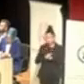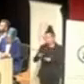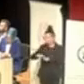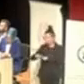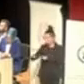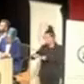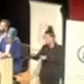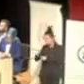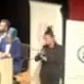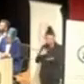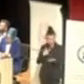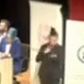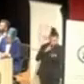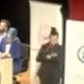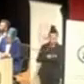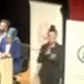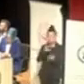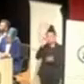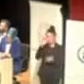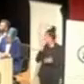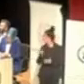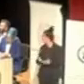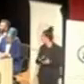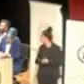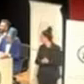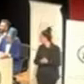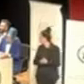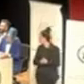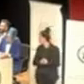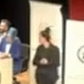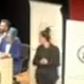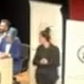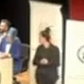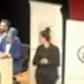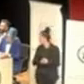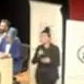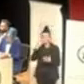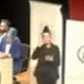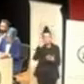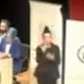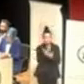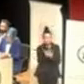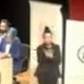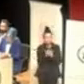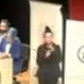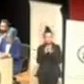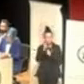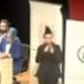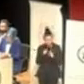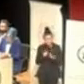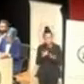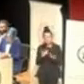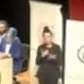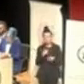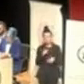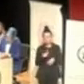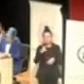dağıtmaktayız. Gönüllü okurlarımızın ekran görüntüleri var. Mobil uygulamamız Google Play